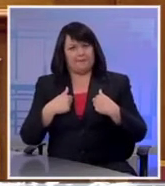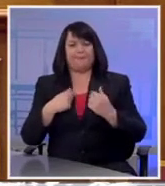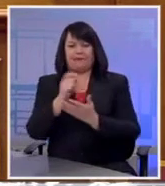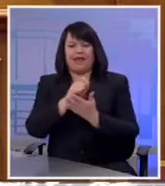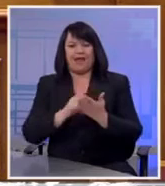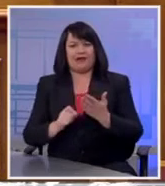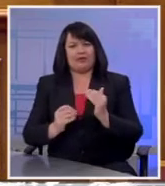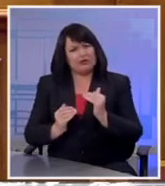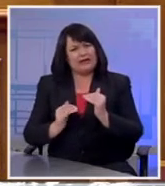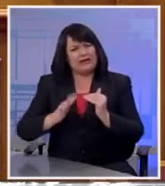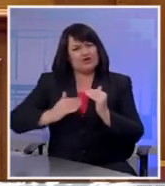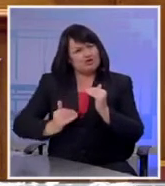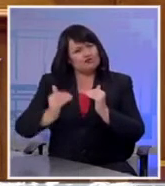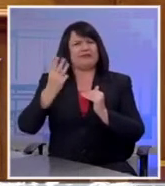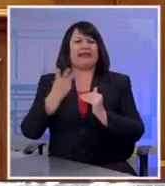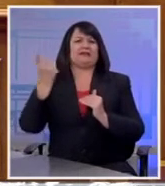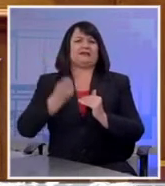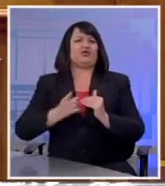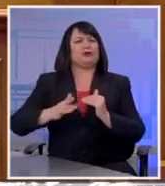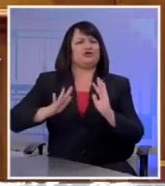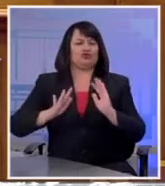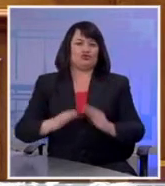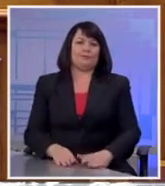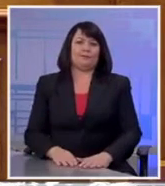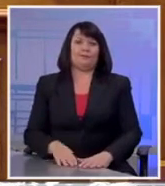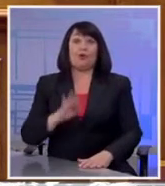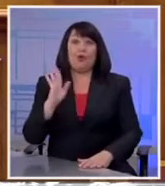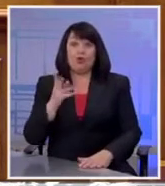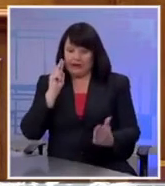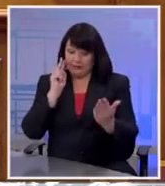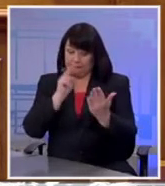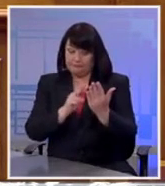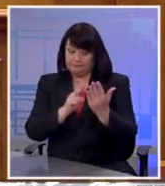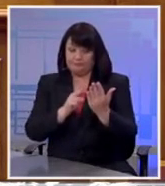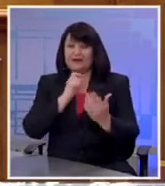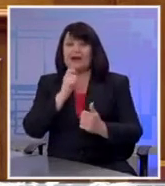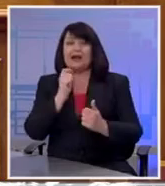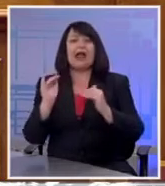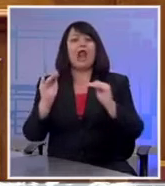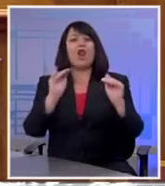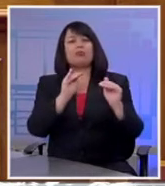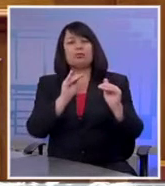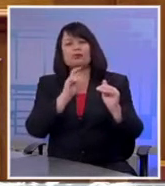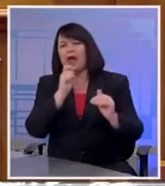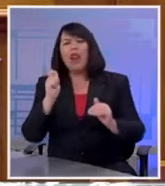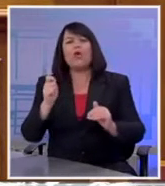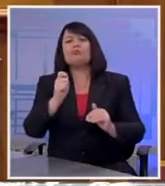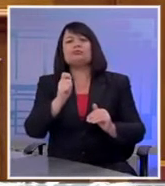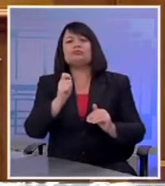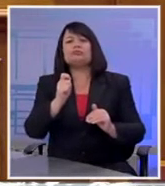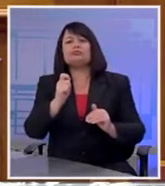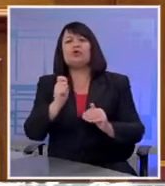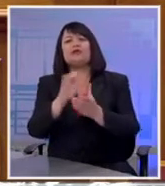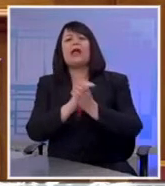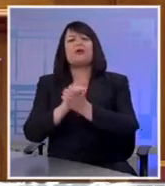μια δυναμική να πάρει μέχρι 3. Αλλά όταν το έβλεπε μια τέτοια δημοσκόπηση ο πολίτης, αντιλαμβανόταν ότι δεν μπαίνει